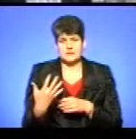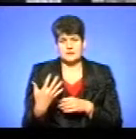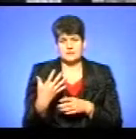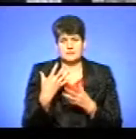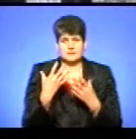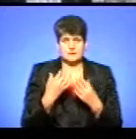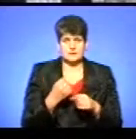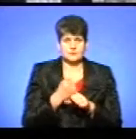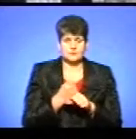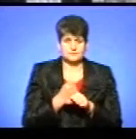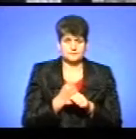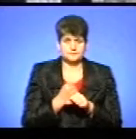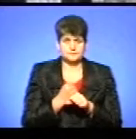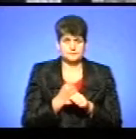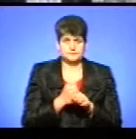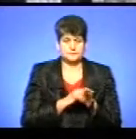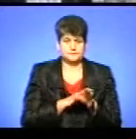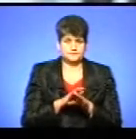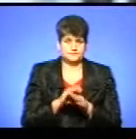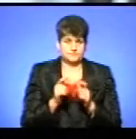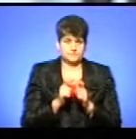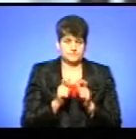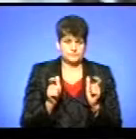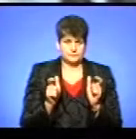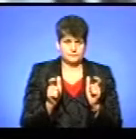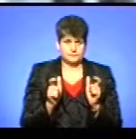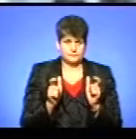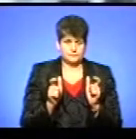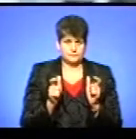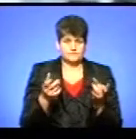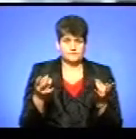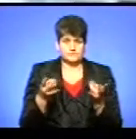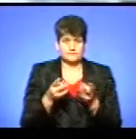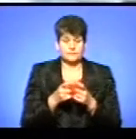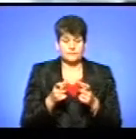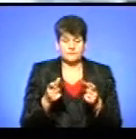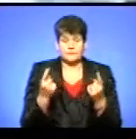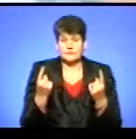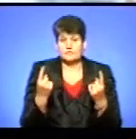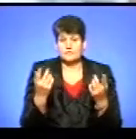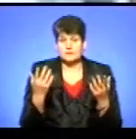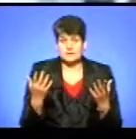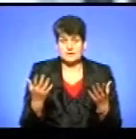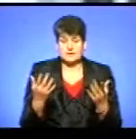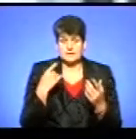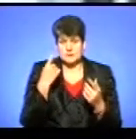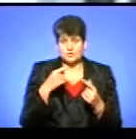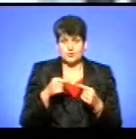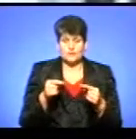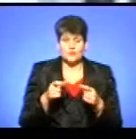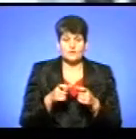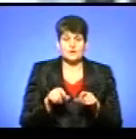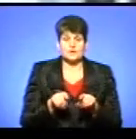25 днів календарних на виготовлення карти. Попит на карти настільки великий, що на персоніфіковані також,